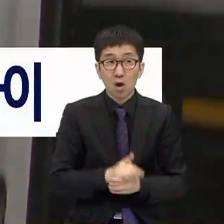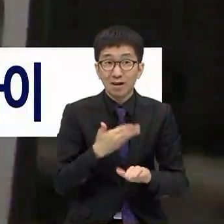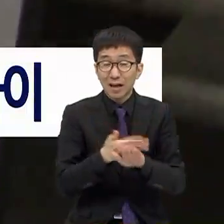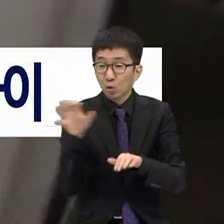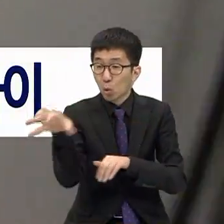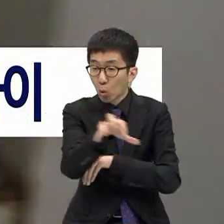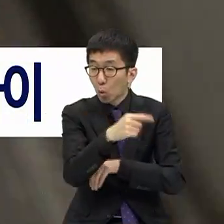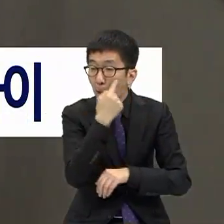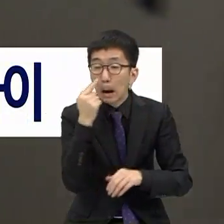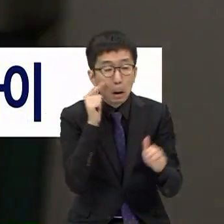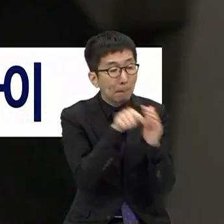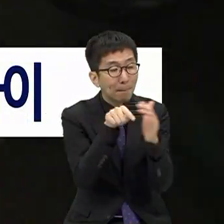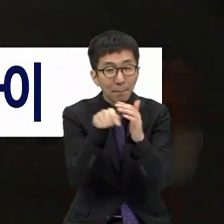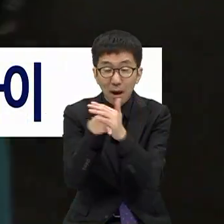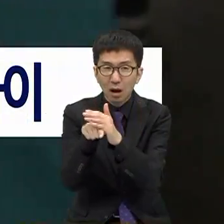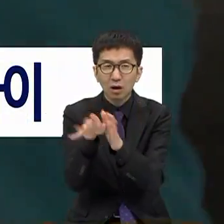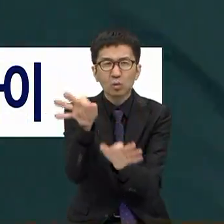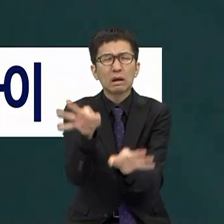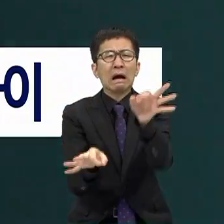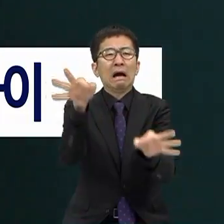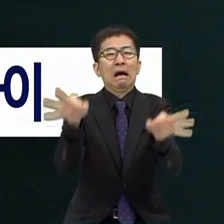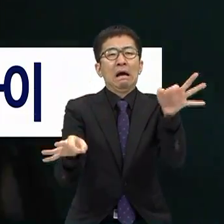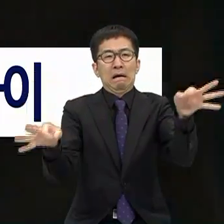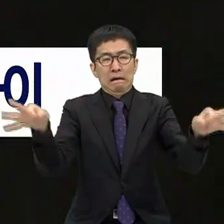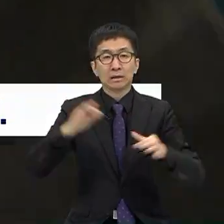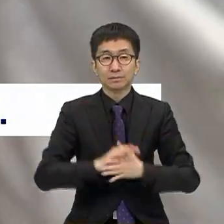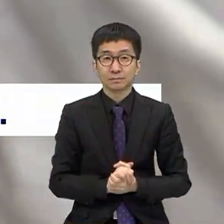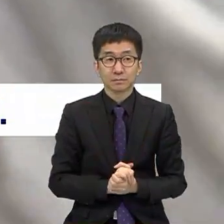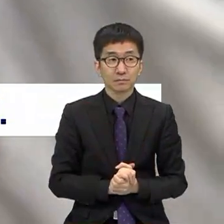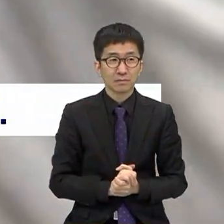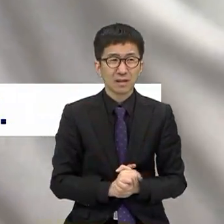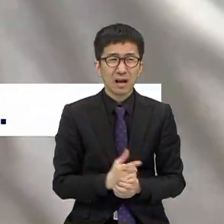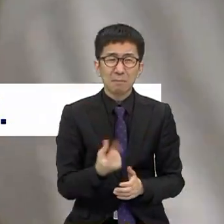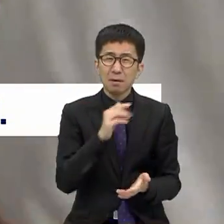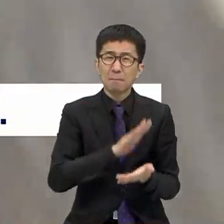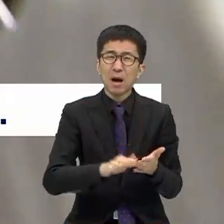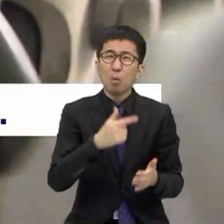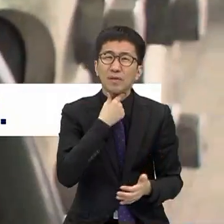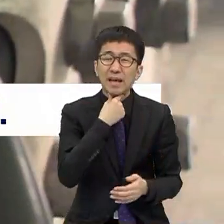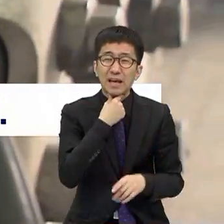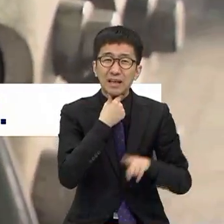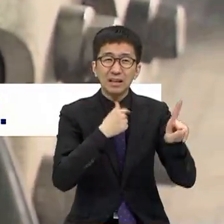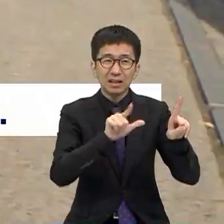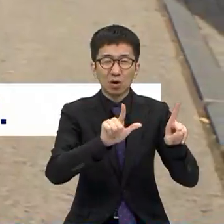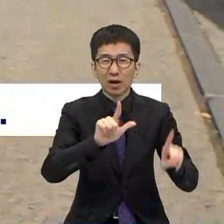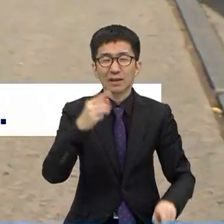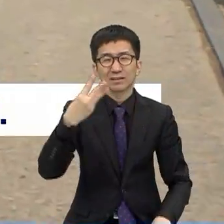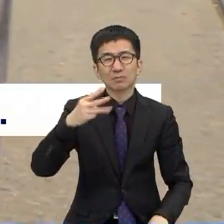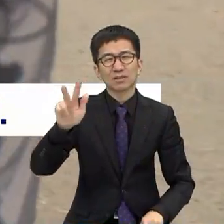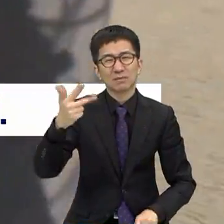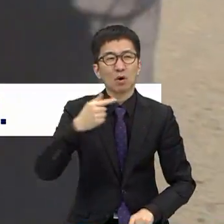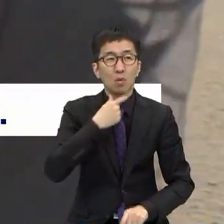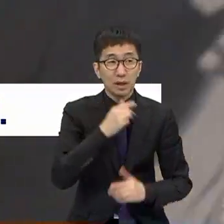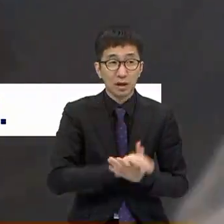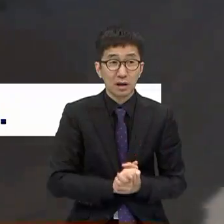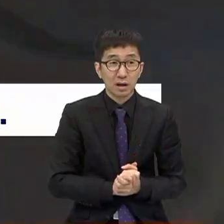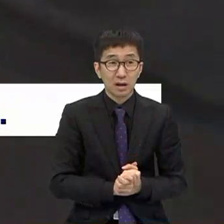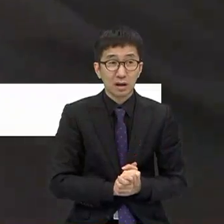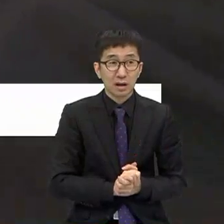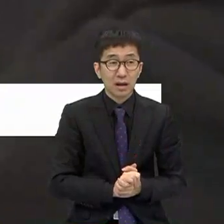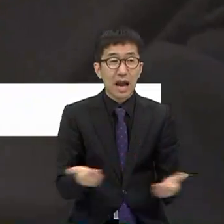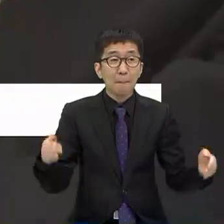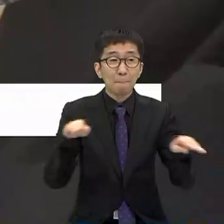더 확인해보니 가격이 천차만별입니다. 그냥 빨리 채워버리려고 3,700원에 판매를 하고 있거든요. 주 고객들